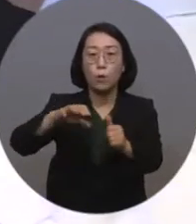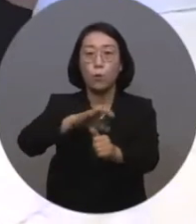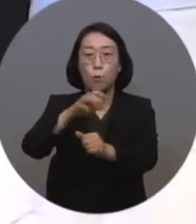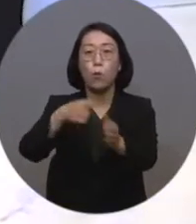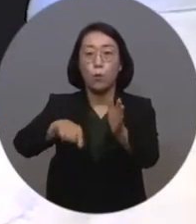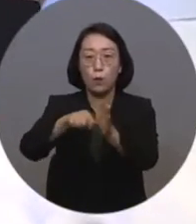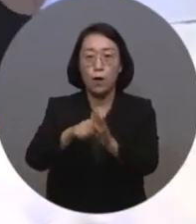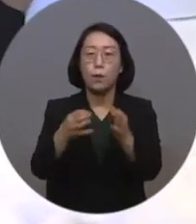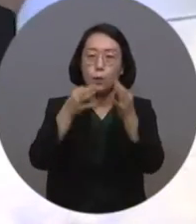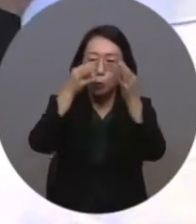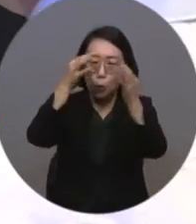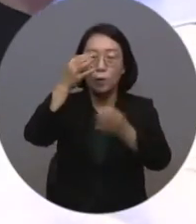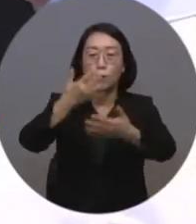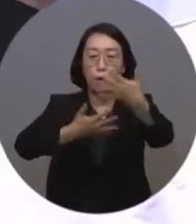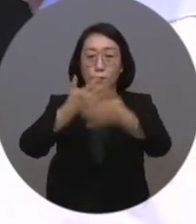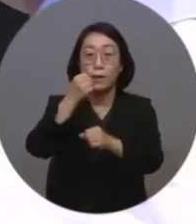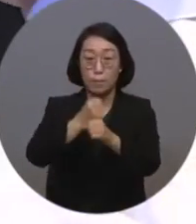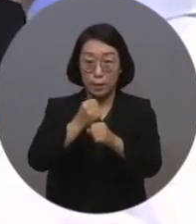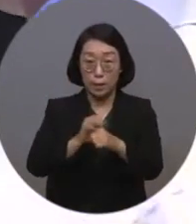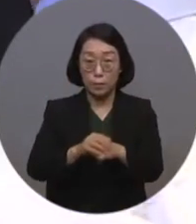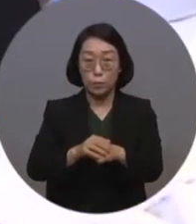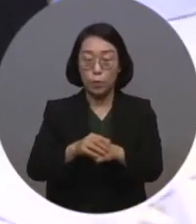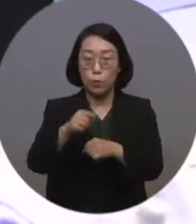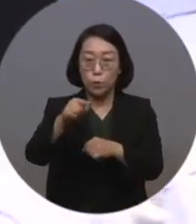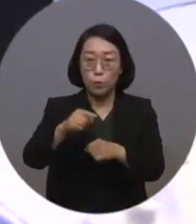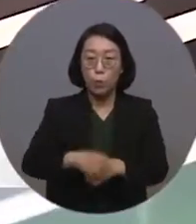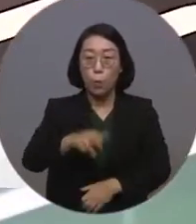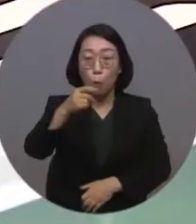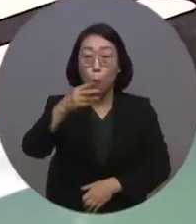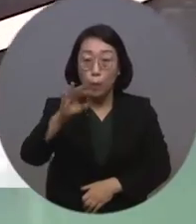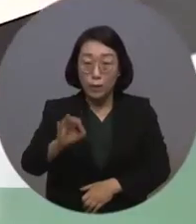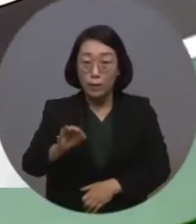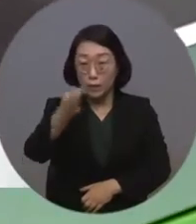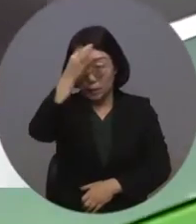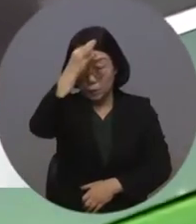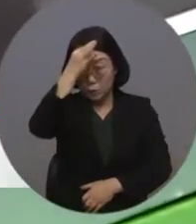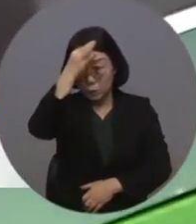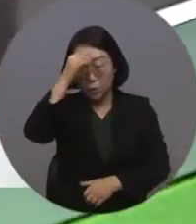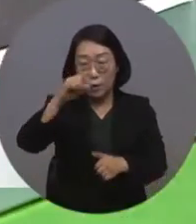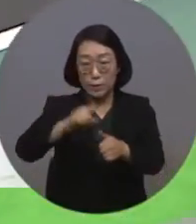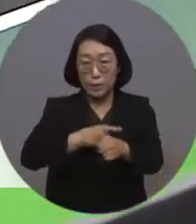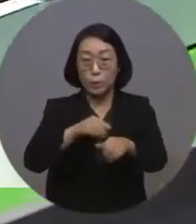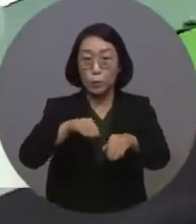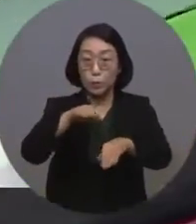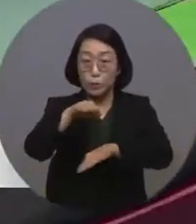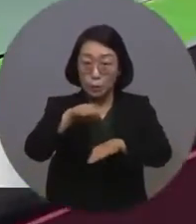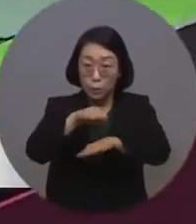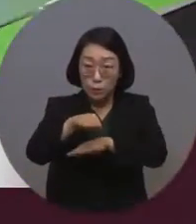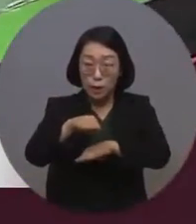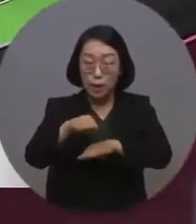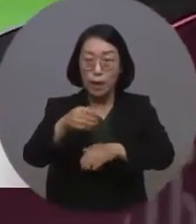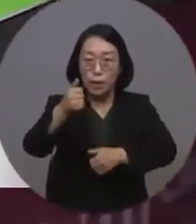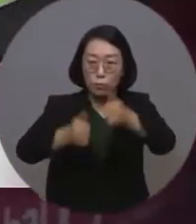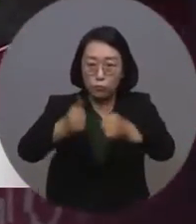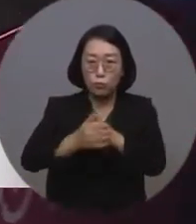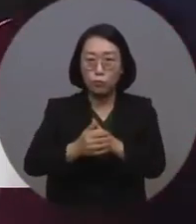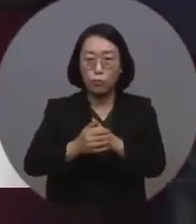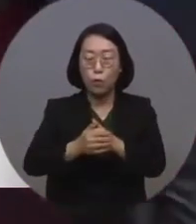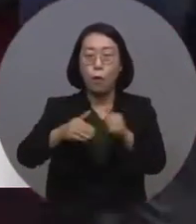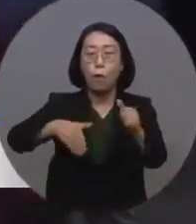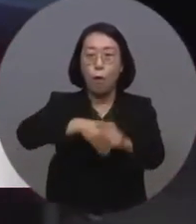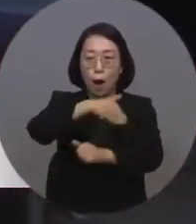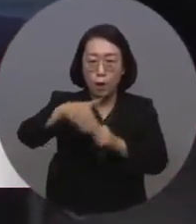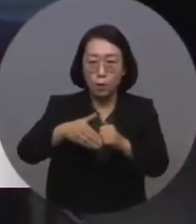위한 노력을 담은 영상 제작, 블록코딩 기법을 활용한 자율주행 자동차 챌린지 등 다양성의 이해를 넘어